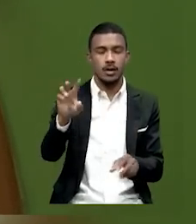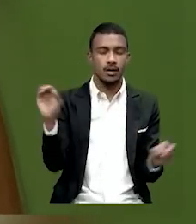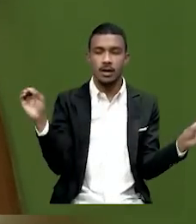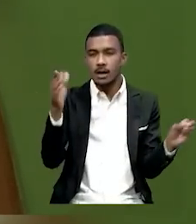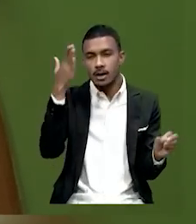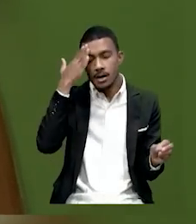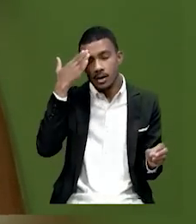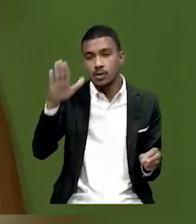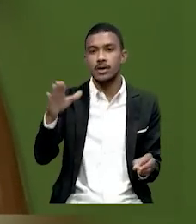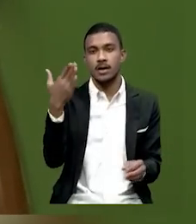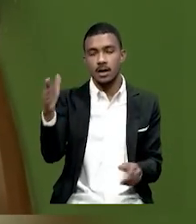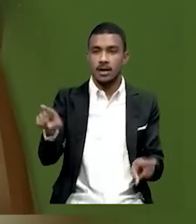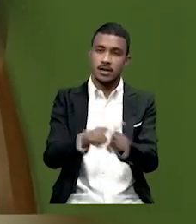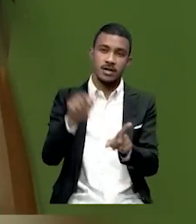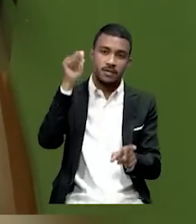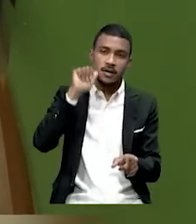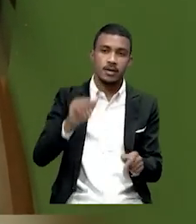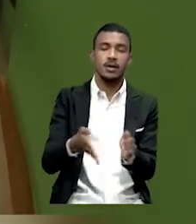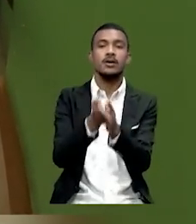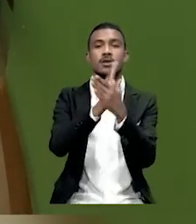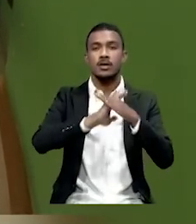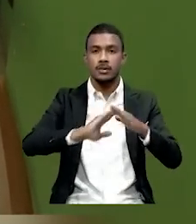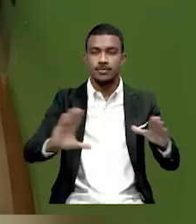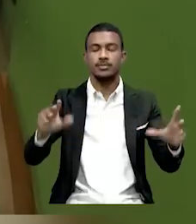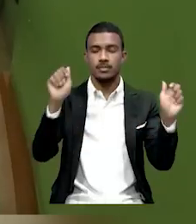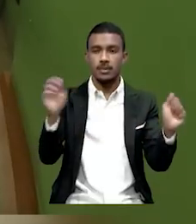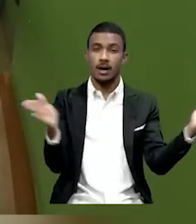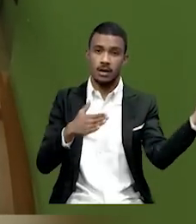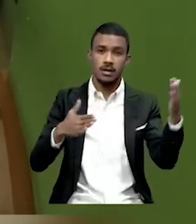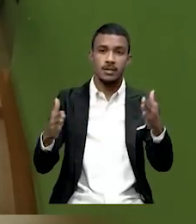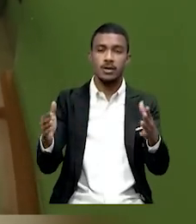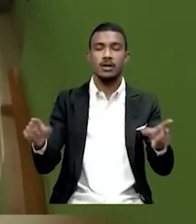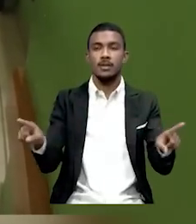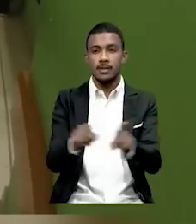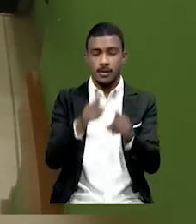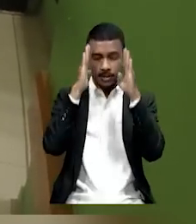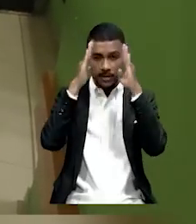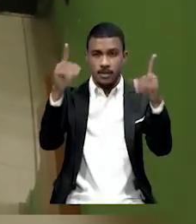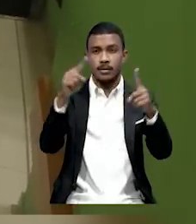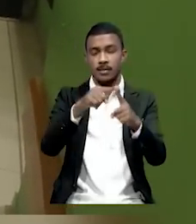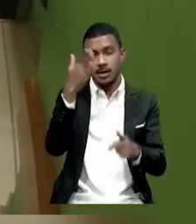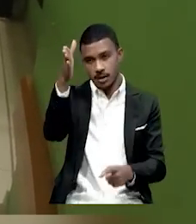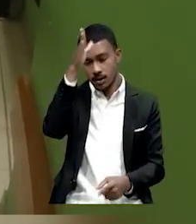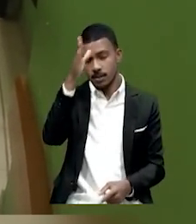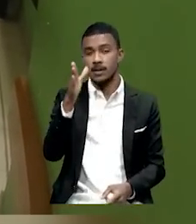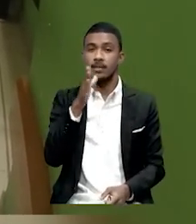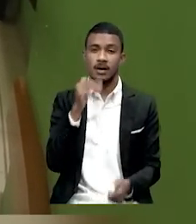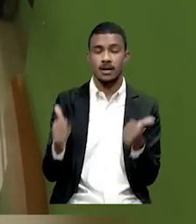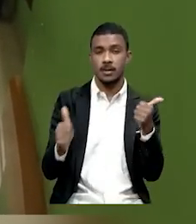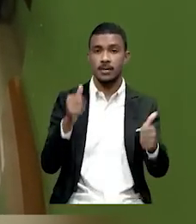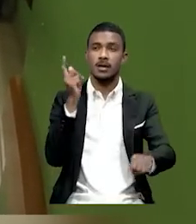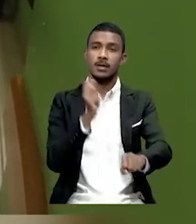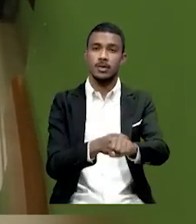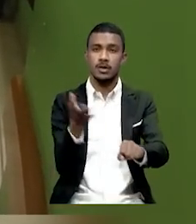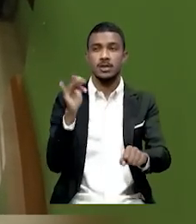nessa feto. A tossira dame malo. O de belha livro malo, não tão matam fali bani inan huama. Nebe durante ne,